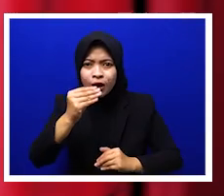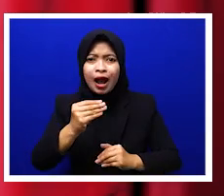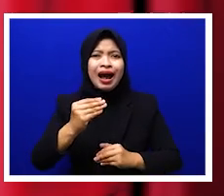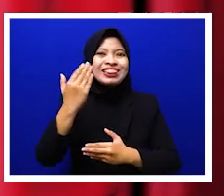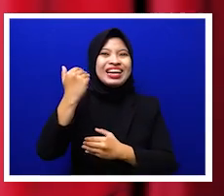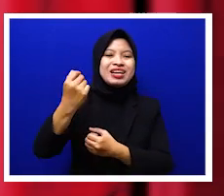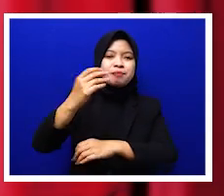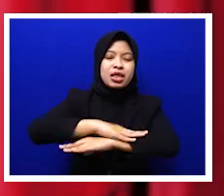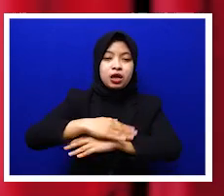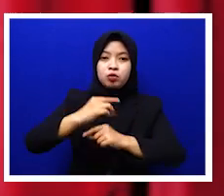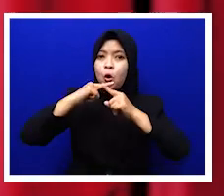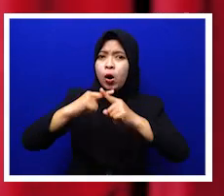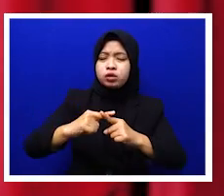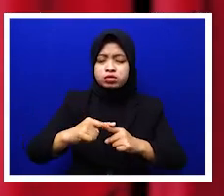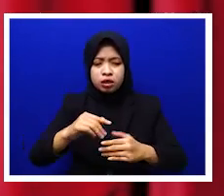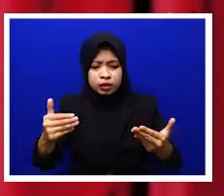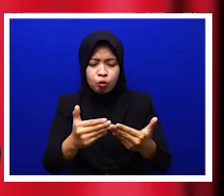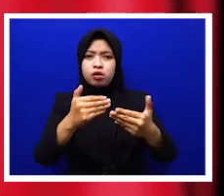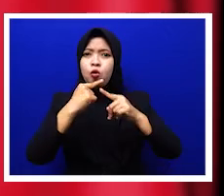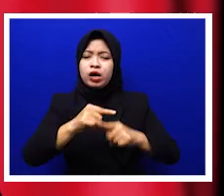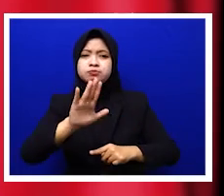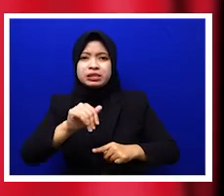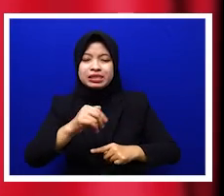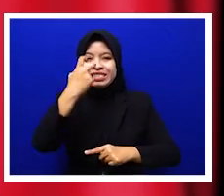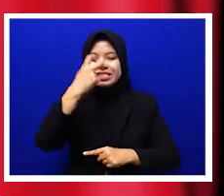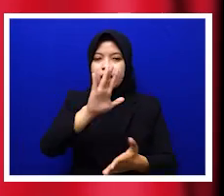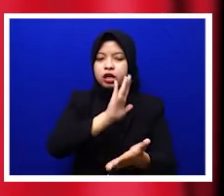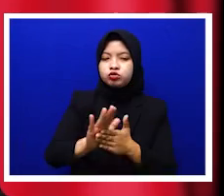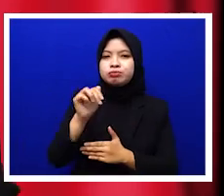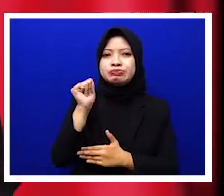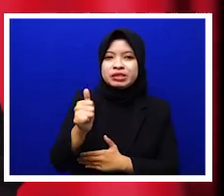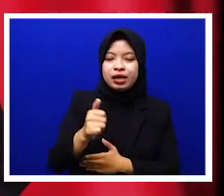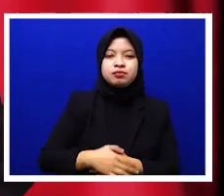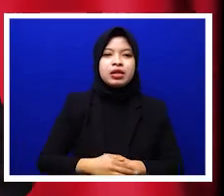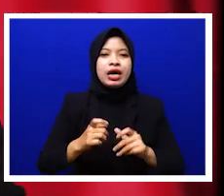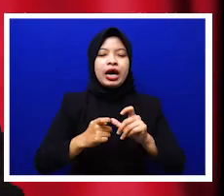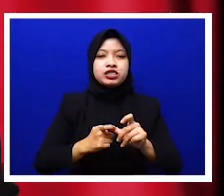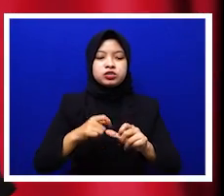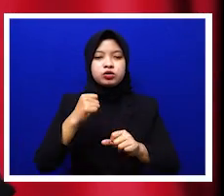beritanya hoax. Kalau kalian masih suka nemuin hoax, kalian bisa cek tuh kebenarannya di